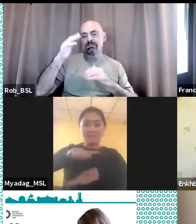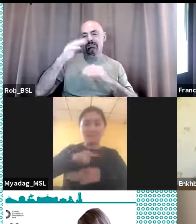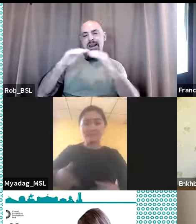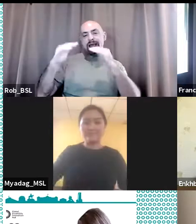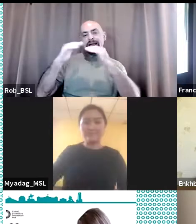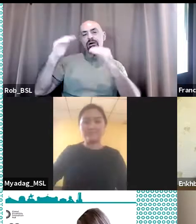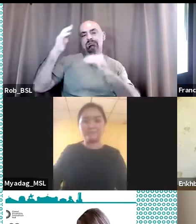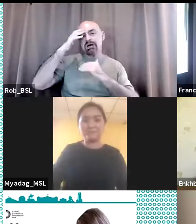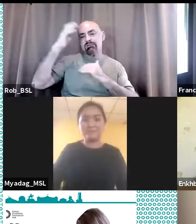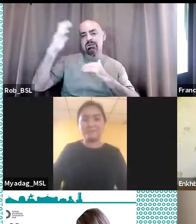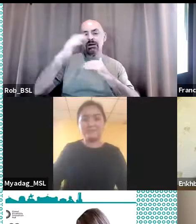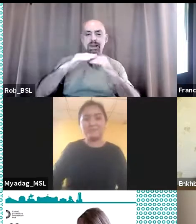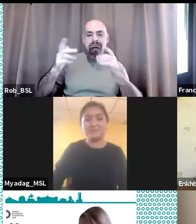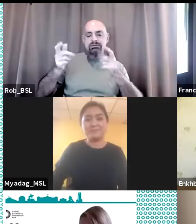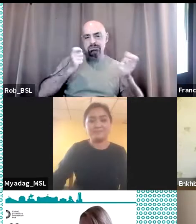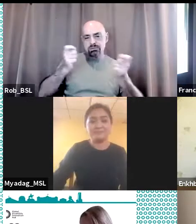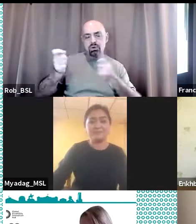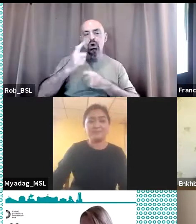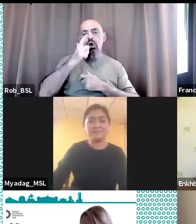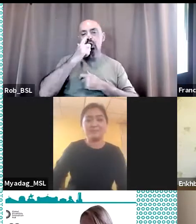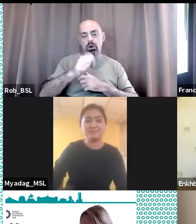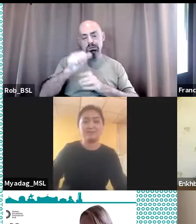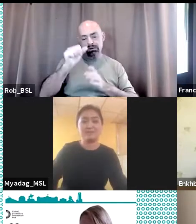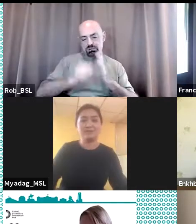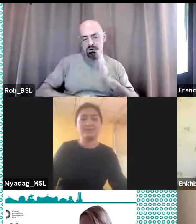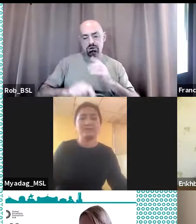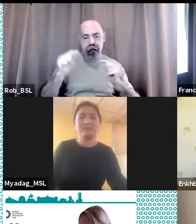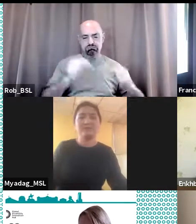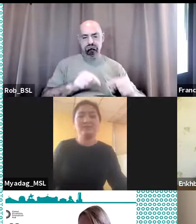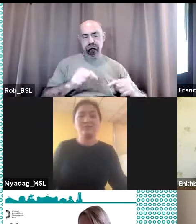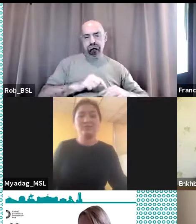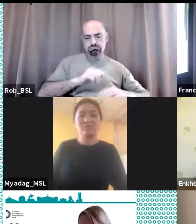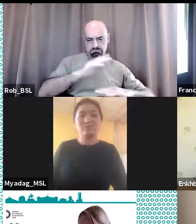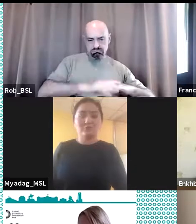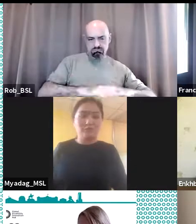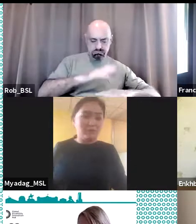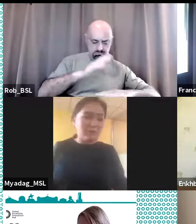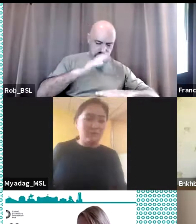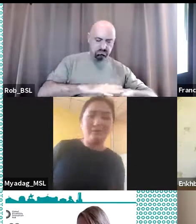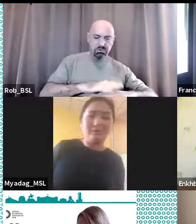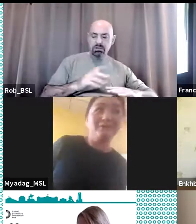талбайгаас эхлээд тэг хамруулсан загвартайгаар